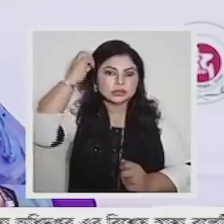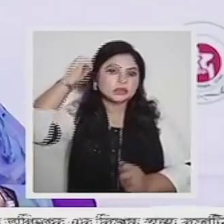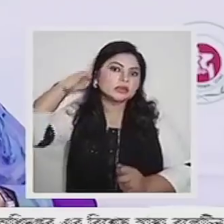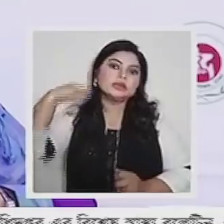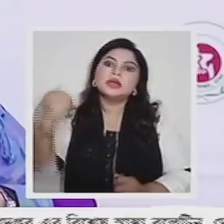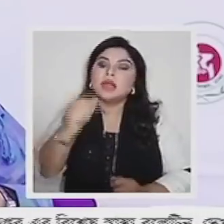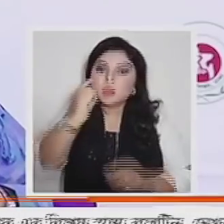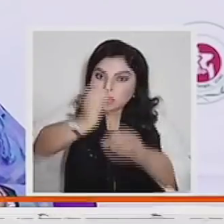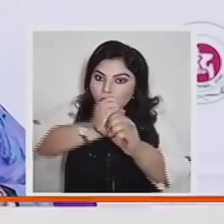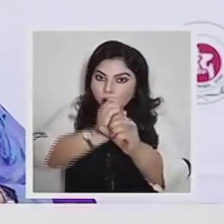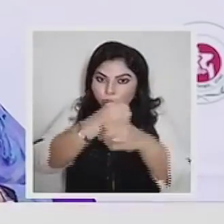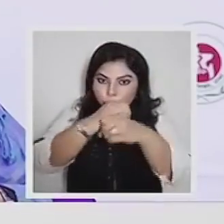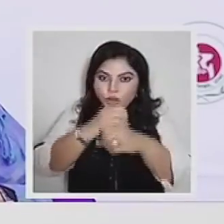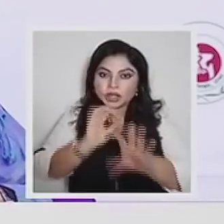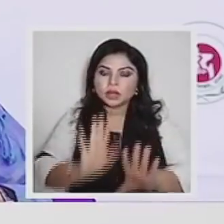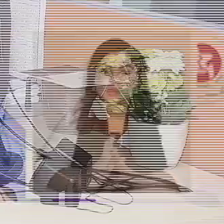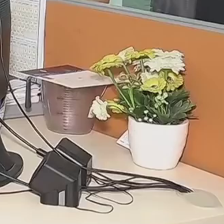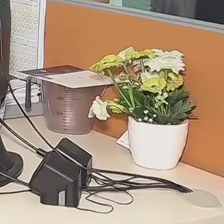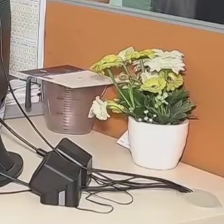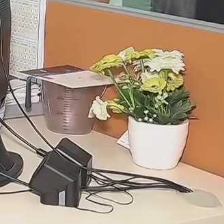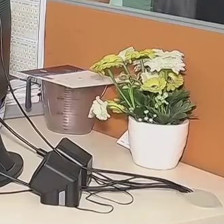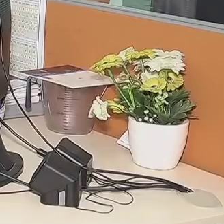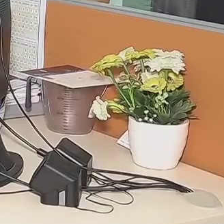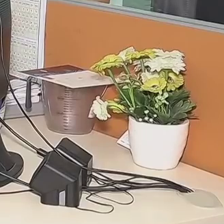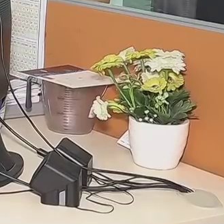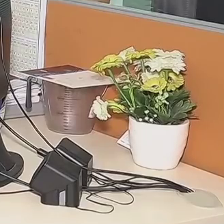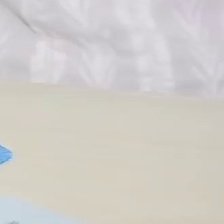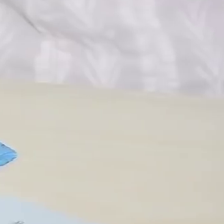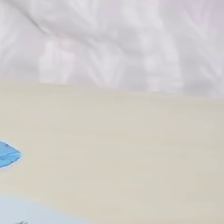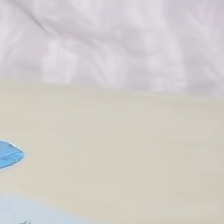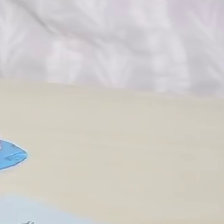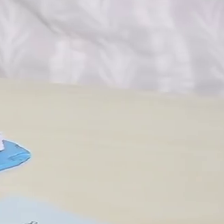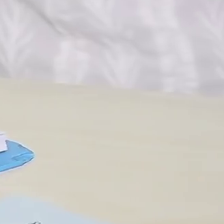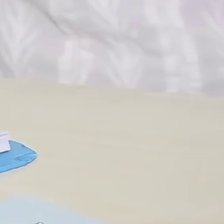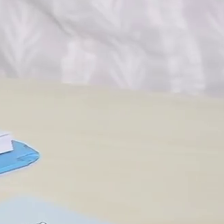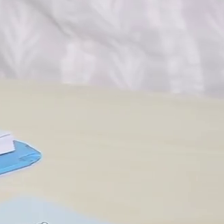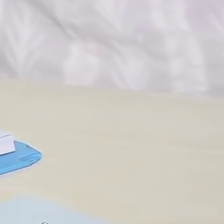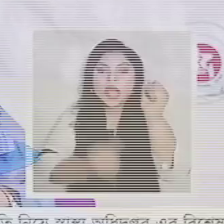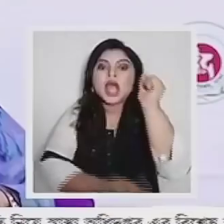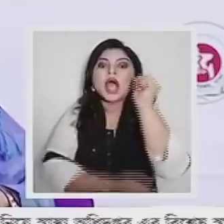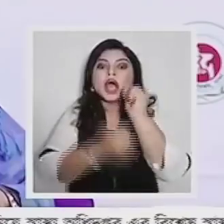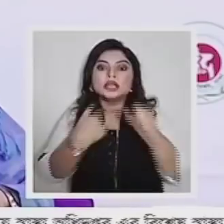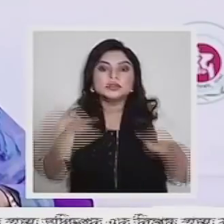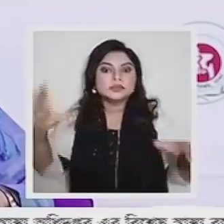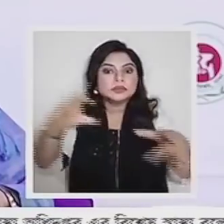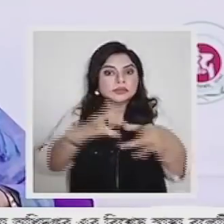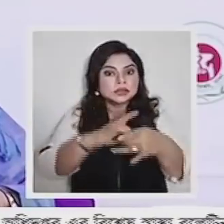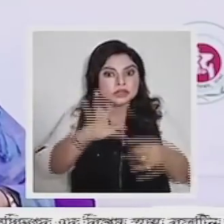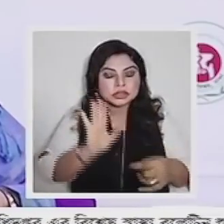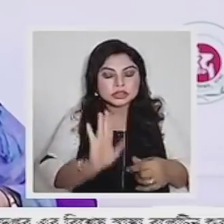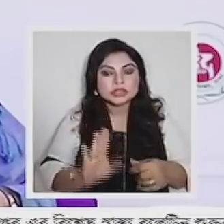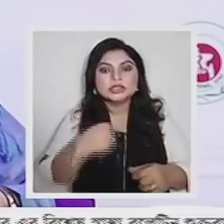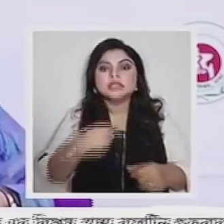হয়। আমাদের যে বেসরকারি পর্যায়ের পরীক্ষাগারটির নাম হলো আলোক হেলথ কেয়ার লিমিটেড ঢাকা। গতকাল সংযুক্ত